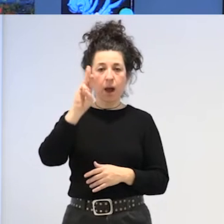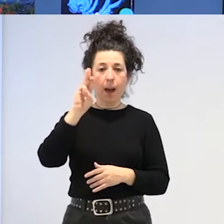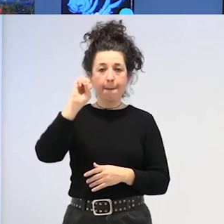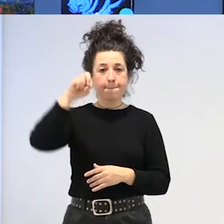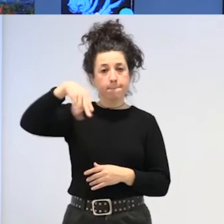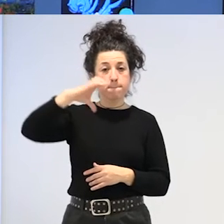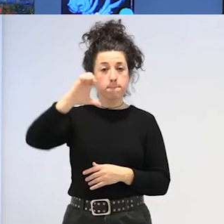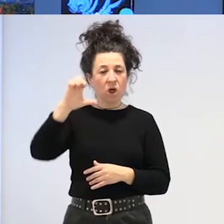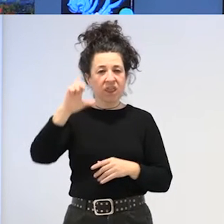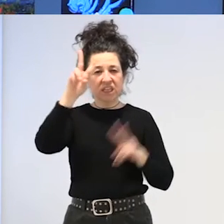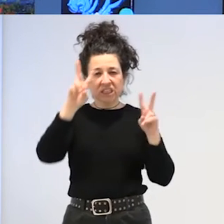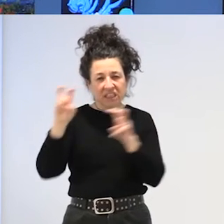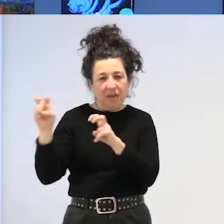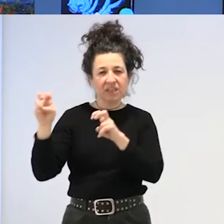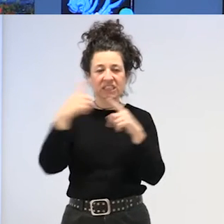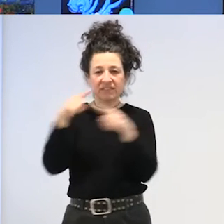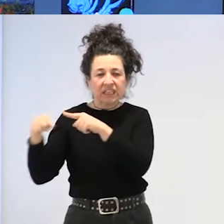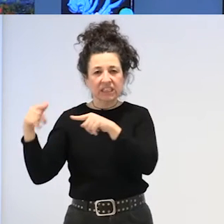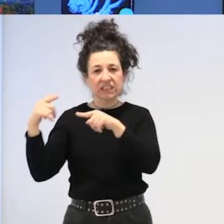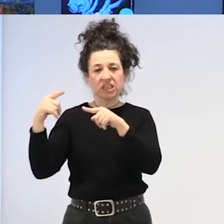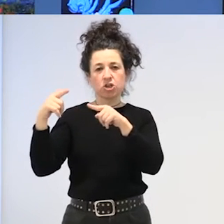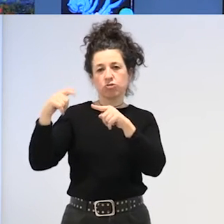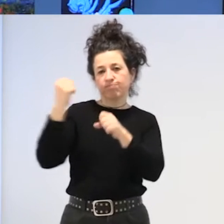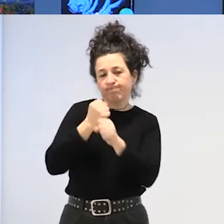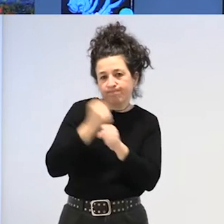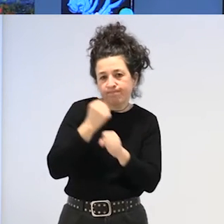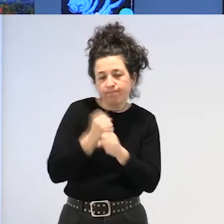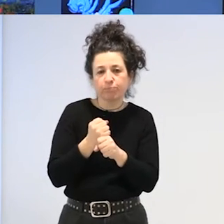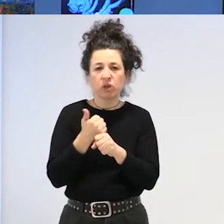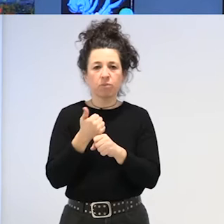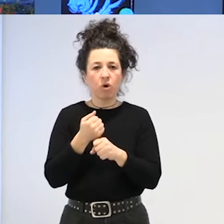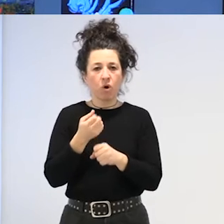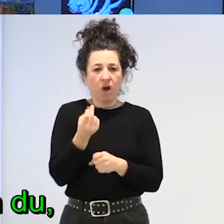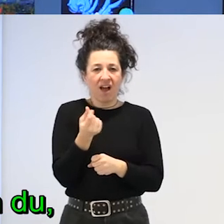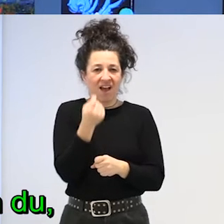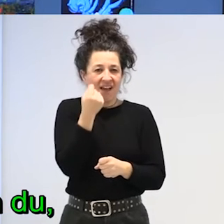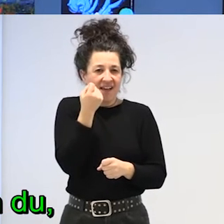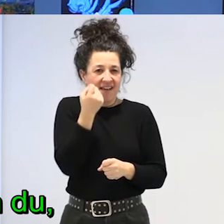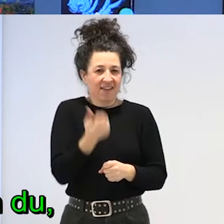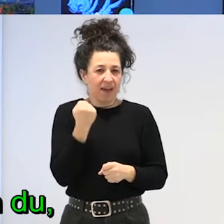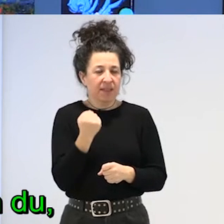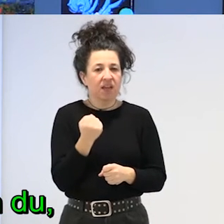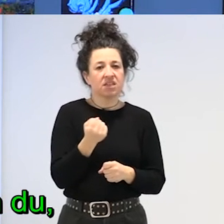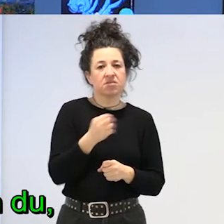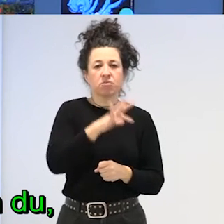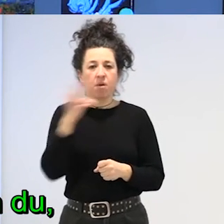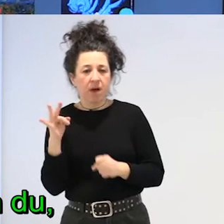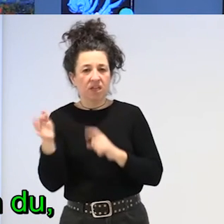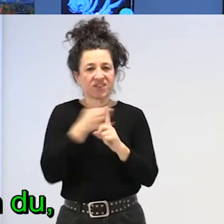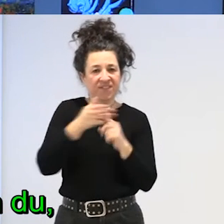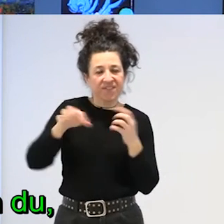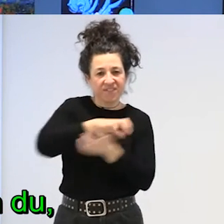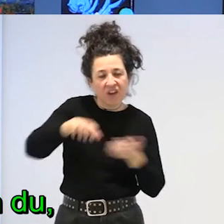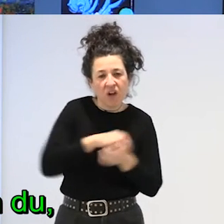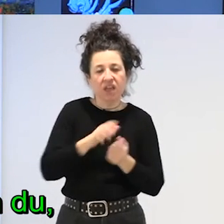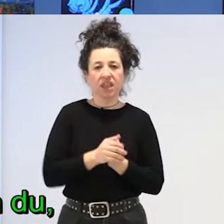baina adibidez kapitalismo latza eta mugen indarkeria. Marian Womackek zientzia